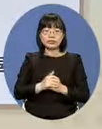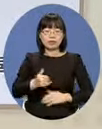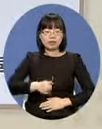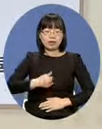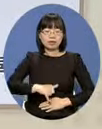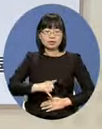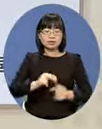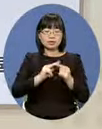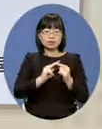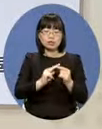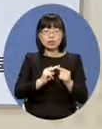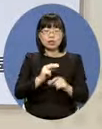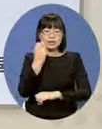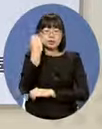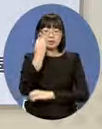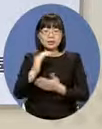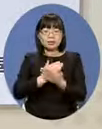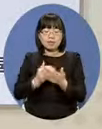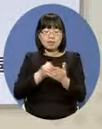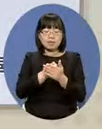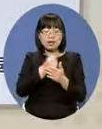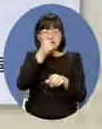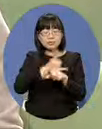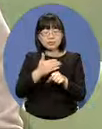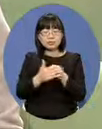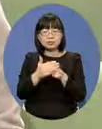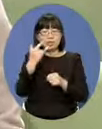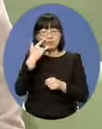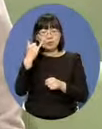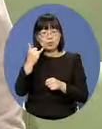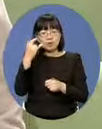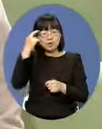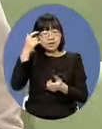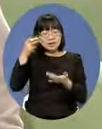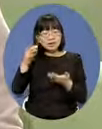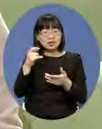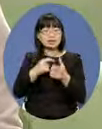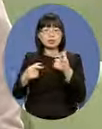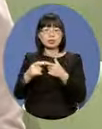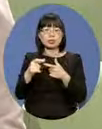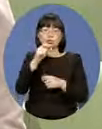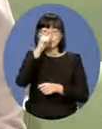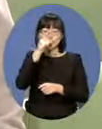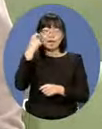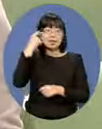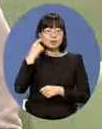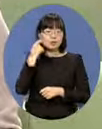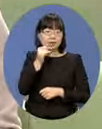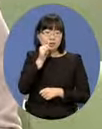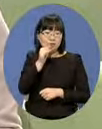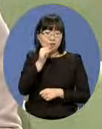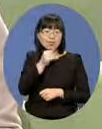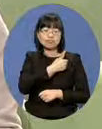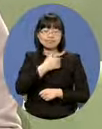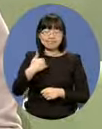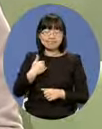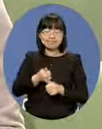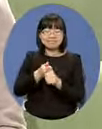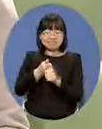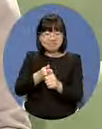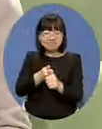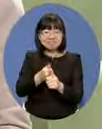아이들도 기본적인 판단을 할수 있어서 부모의 가치관이 더 좋다라고 느끼게 되면 그걸 기꺼이